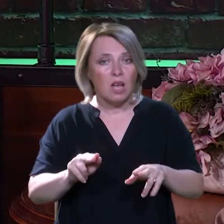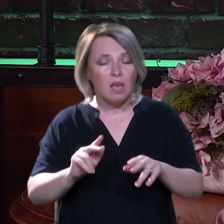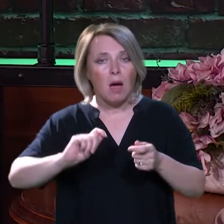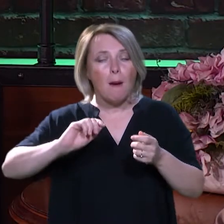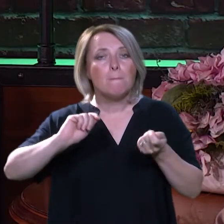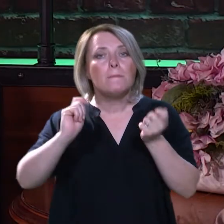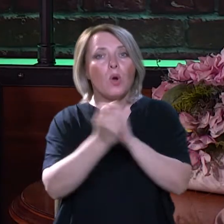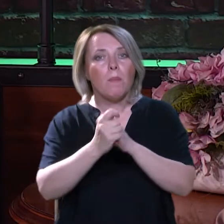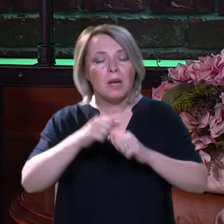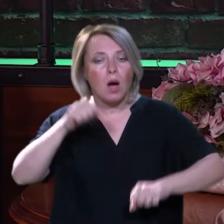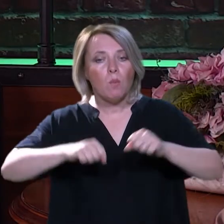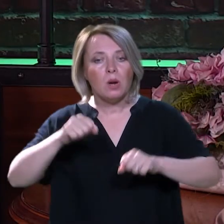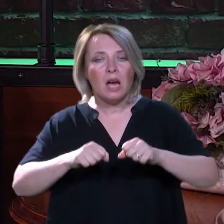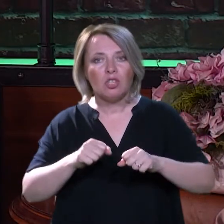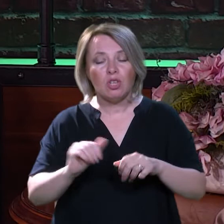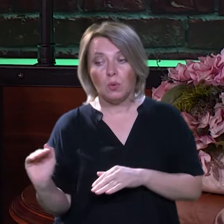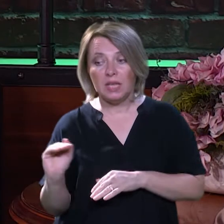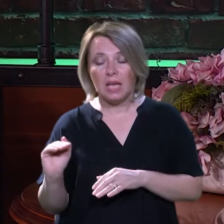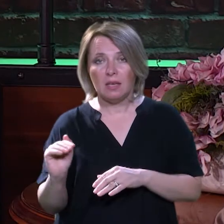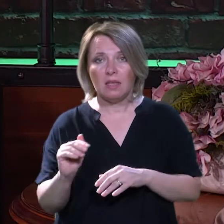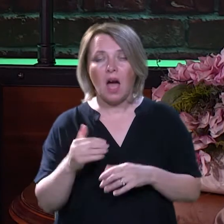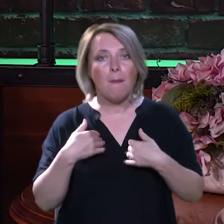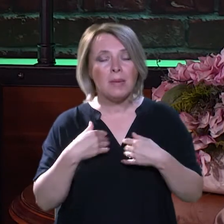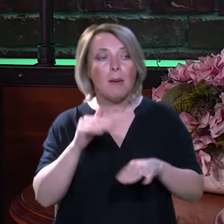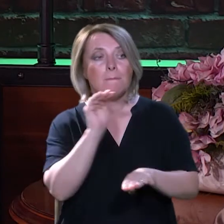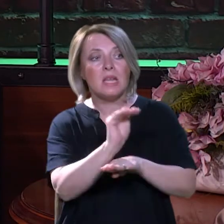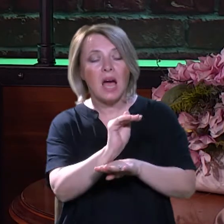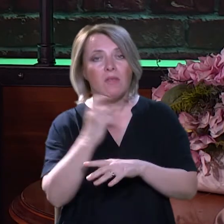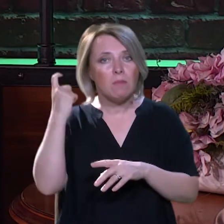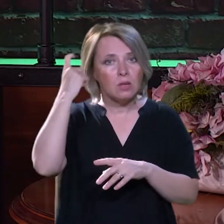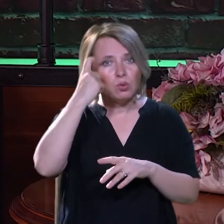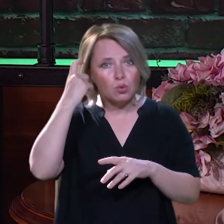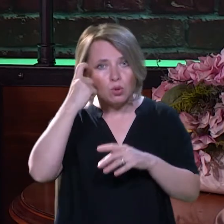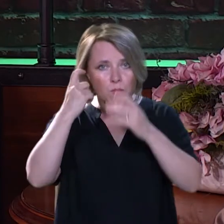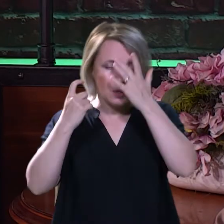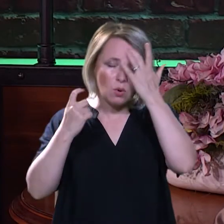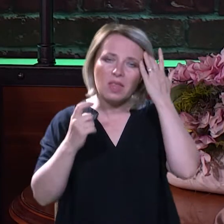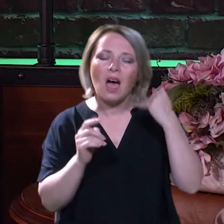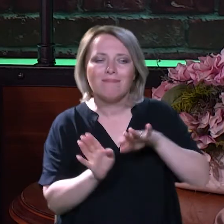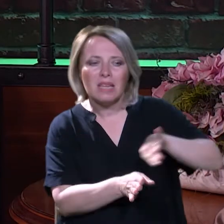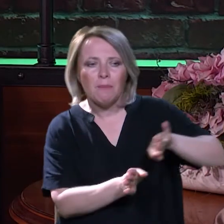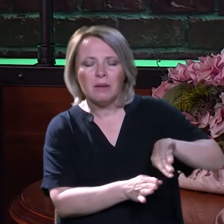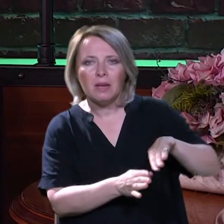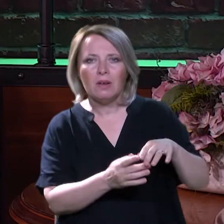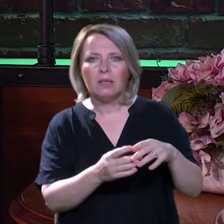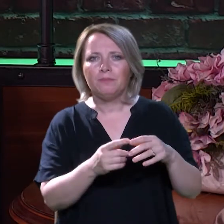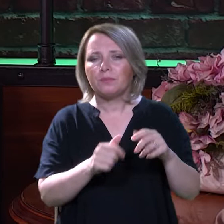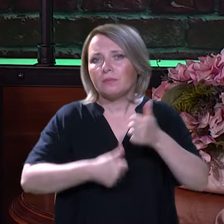nekakvih promjena u ponašanju. A mi Centru prijavljujemo svaku sumnju na primjerice zlostavljanje, zanemarivanje